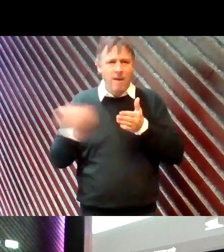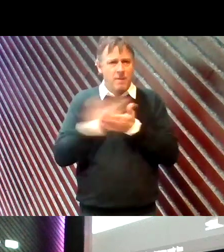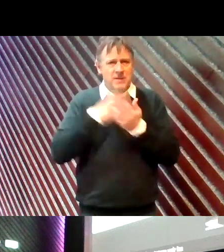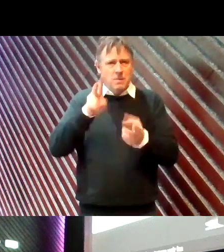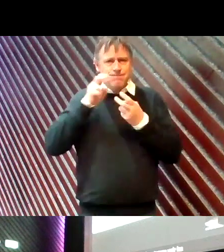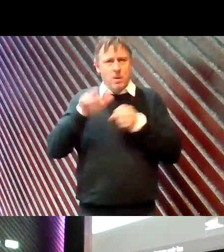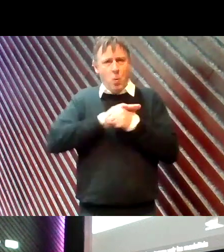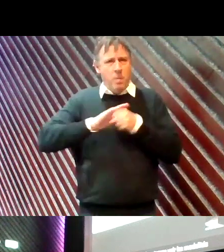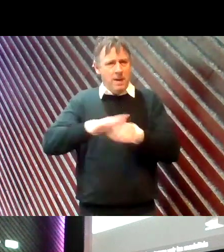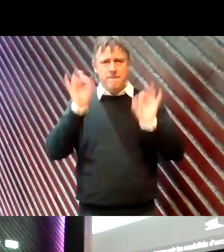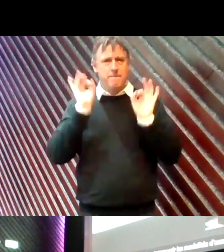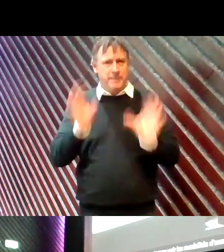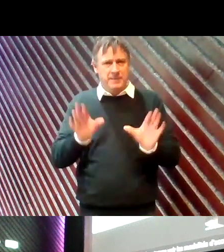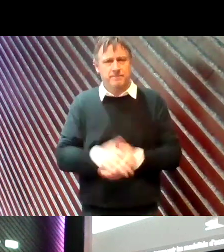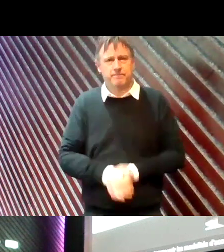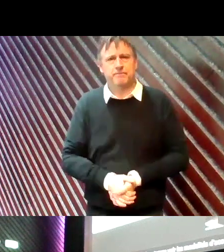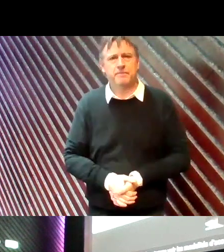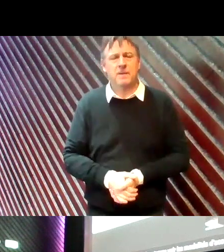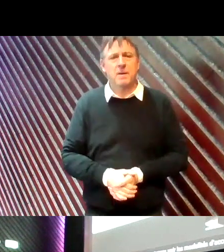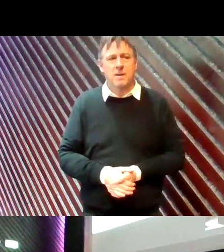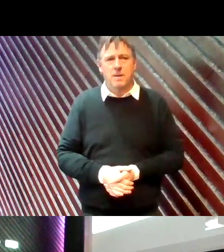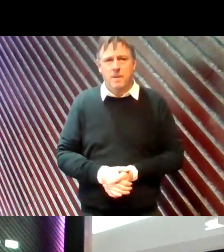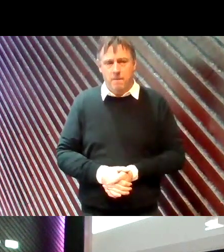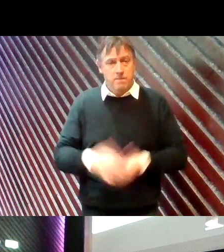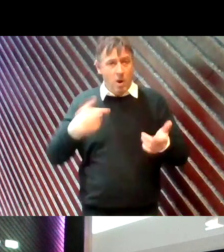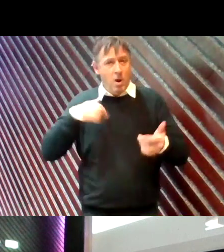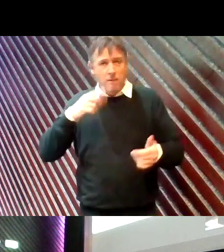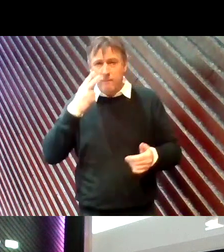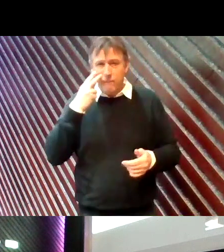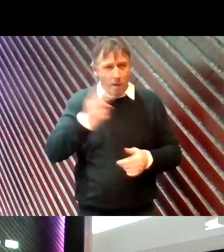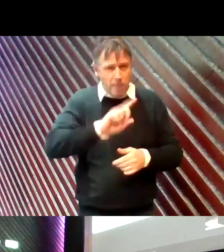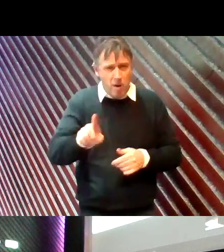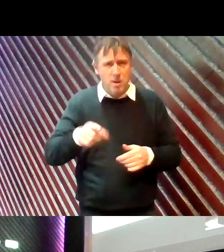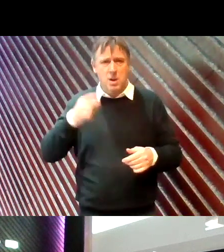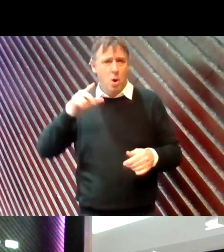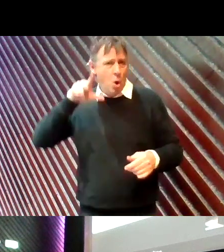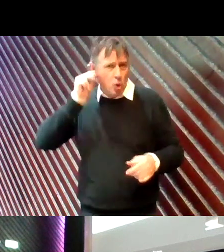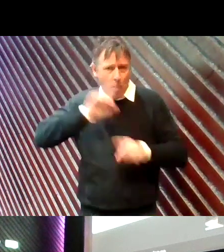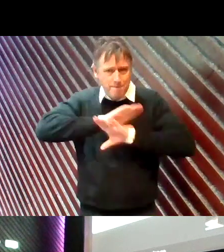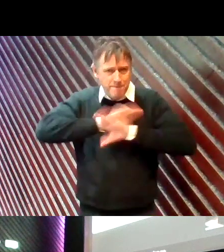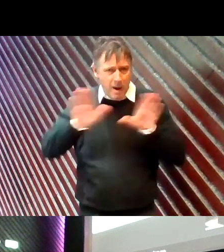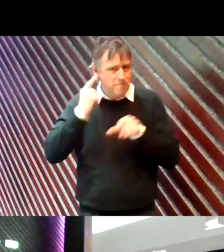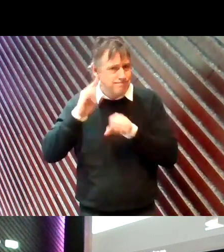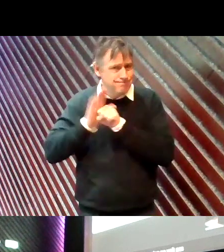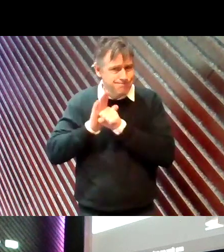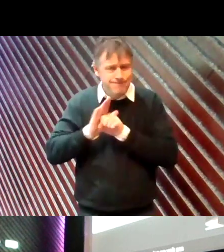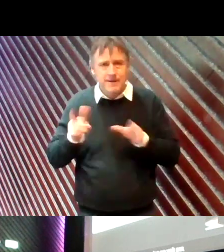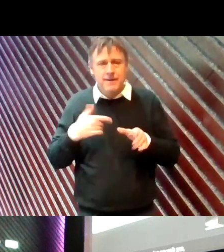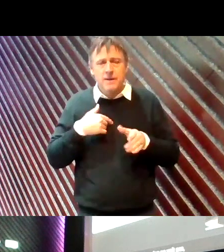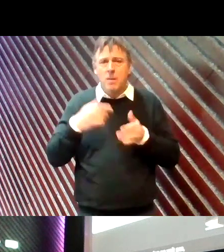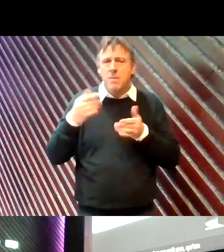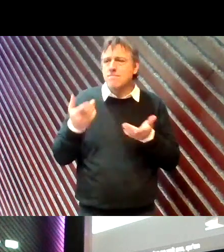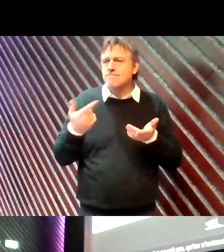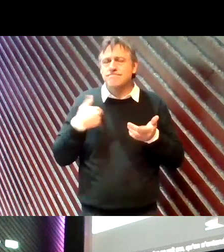Pour que, lorsque on ne voit pas, on n'entend pas, on ne comprend selon des modalités complémentaires,